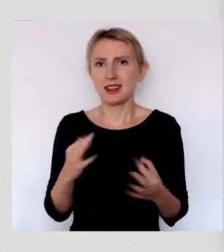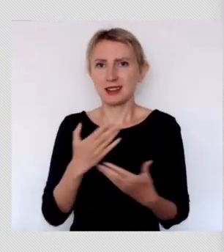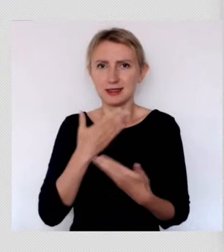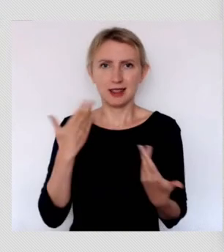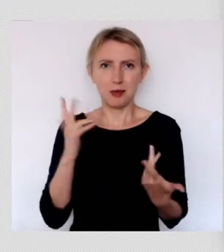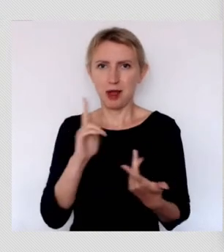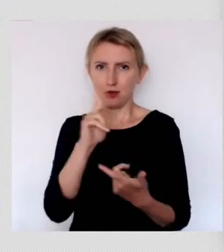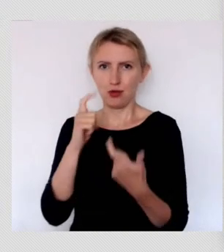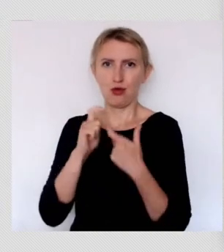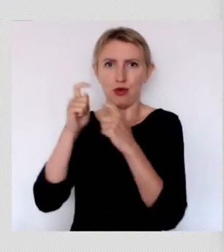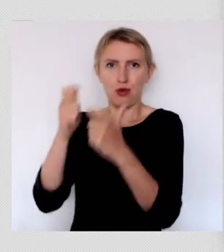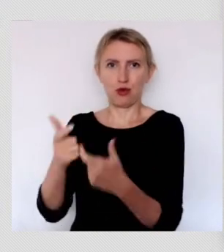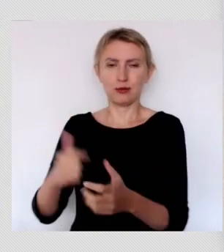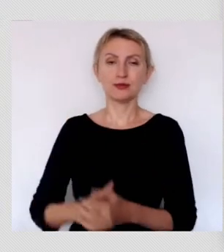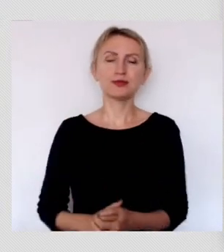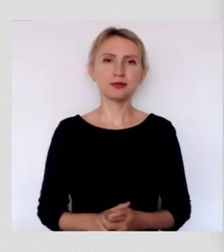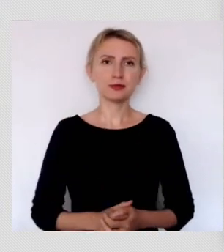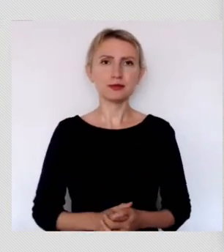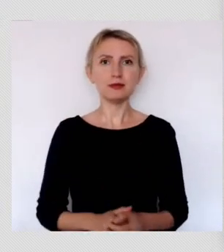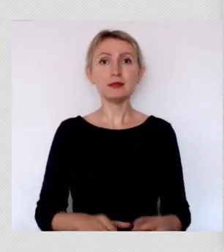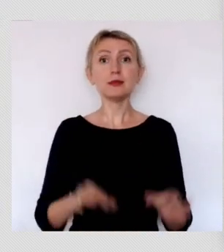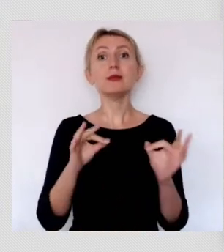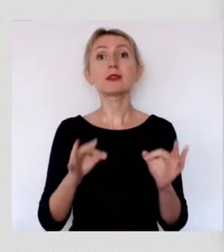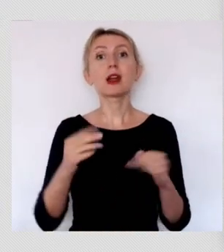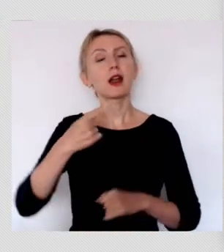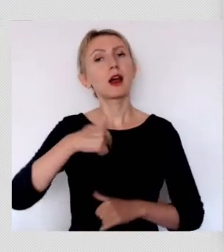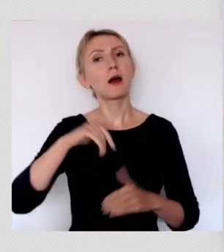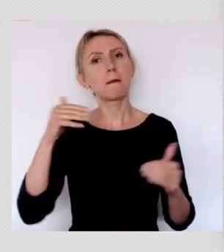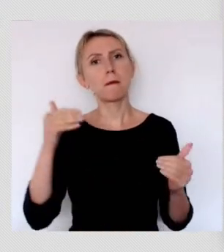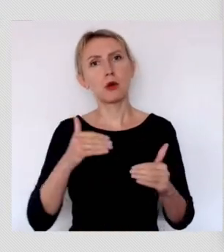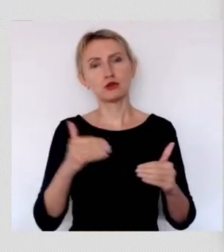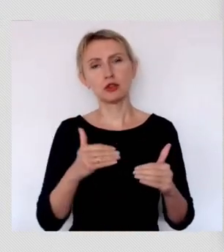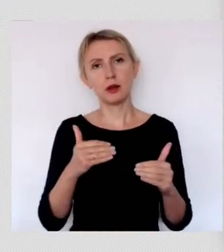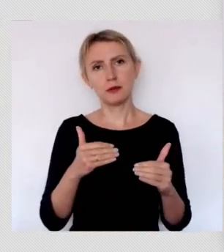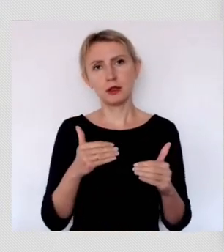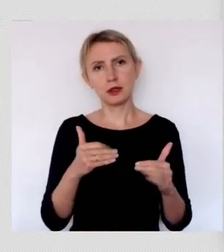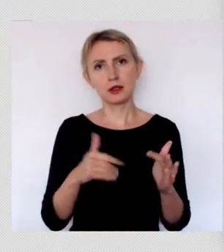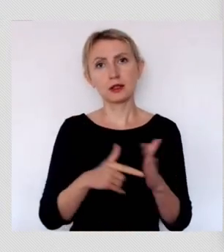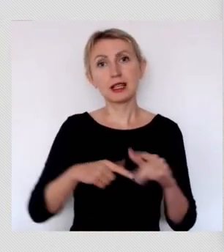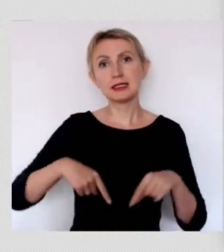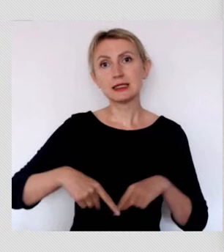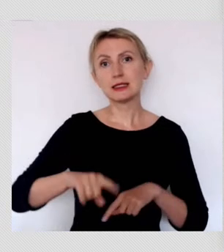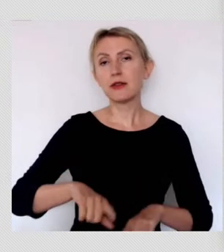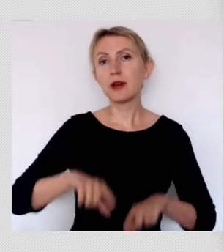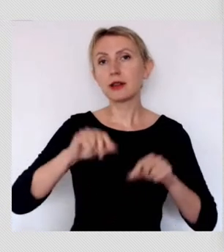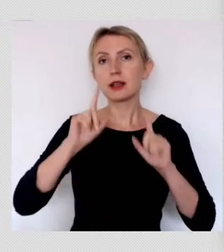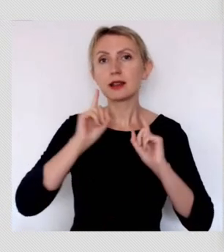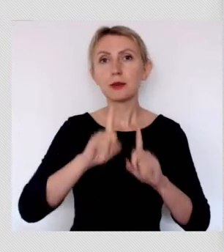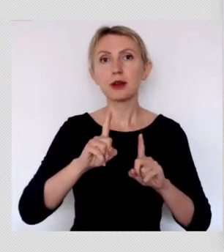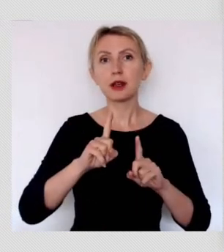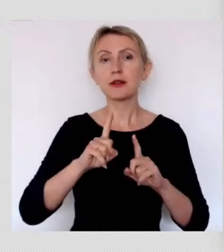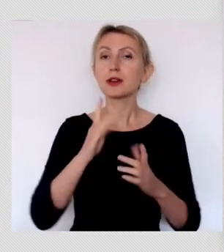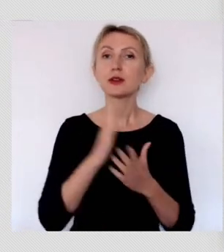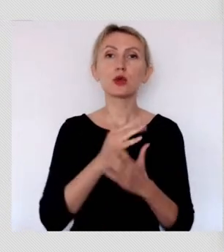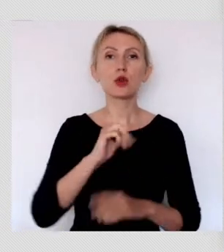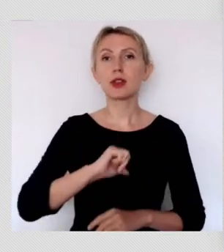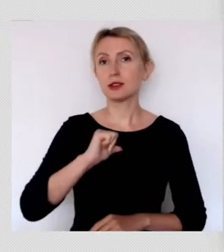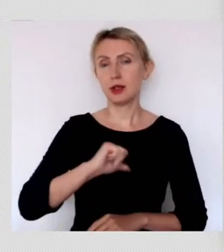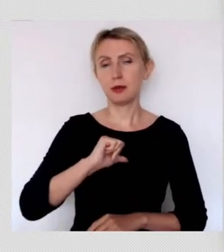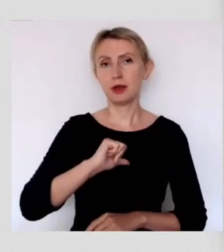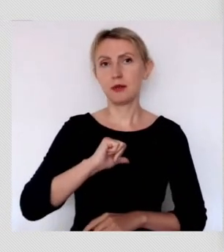więc w tej chwili możemy, jeśli chodzi o te najbliższe wybory, tak naprawdę liczyć sami na siebie, liczyć